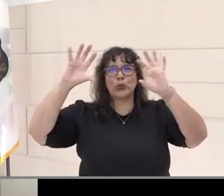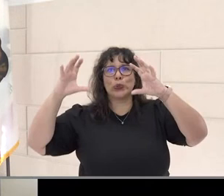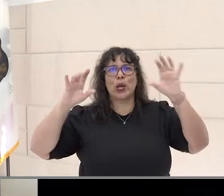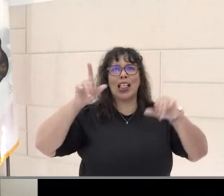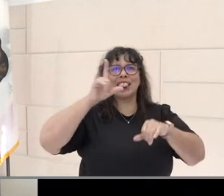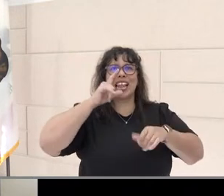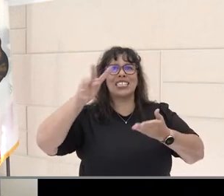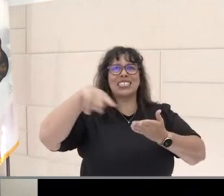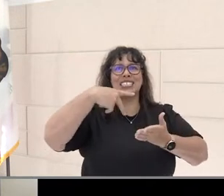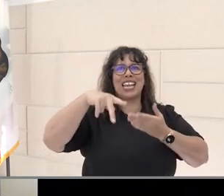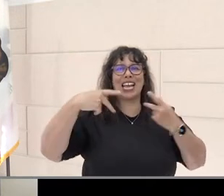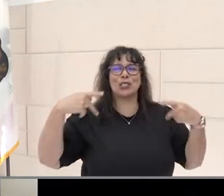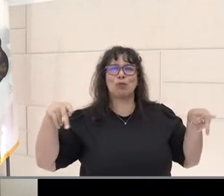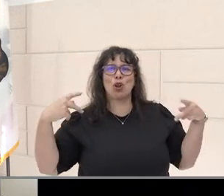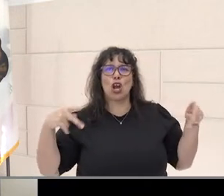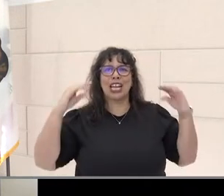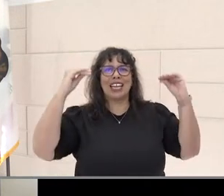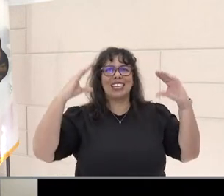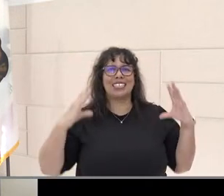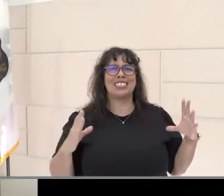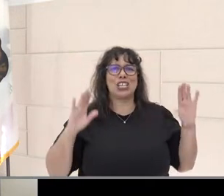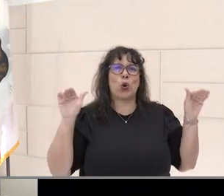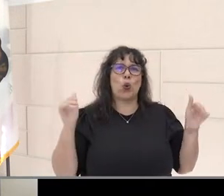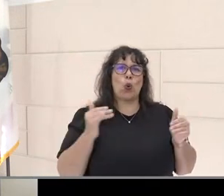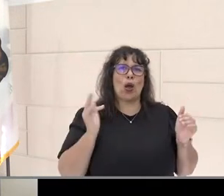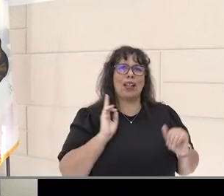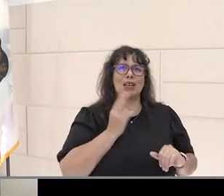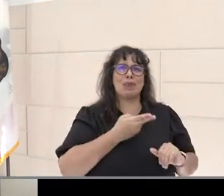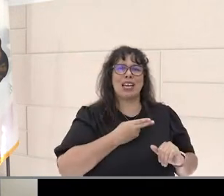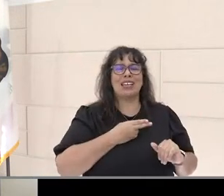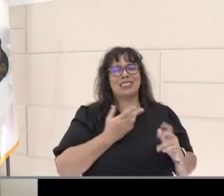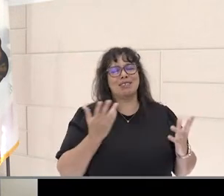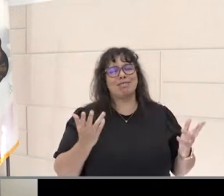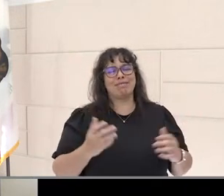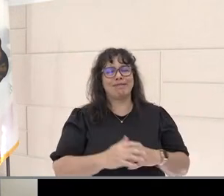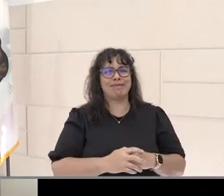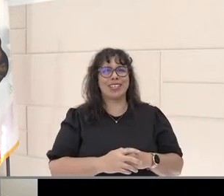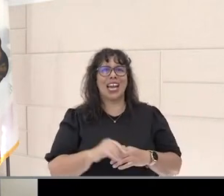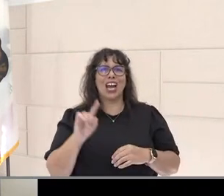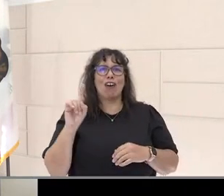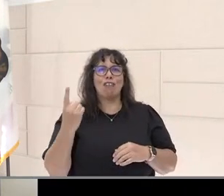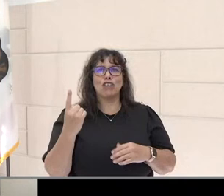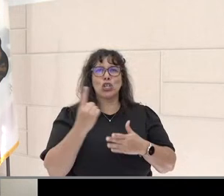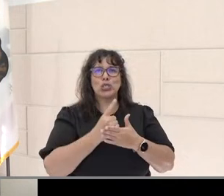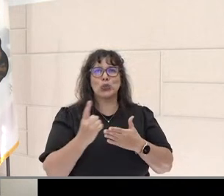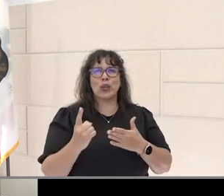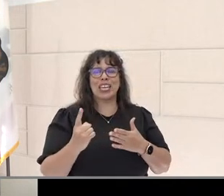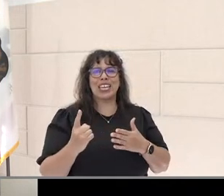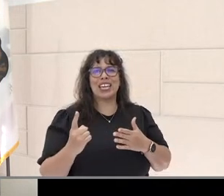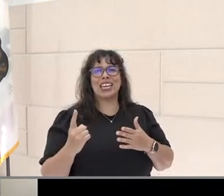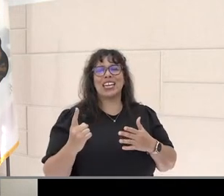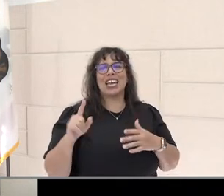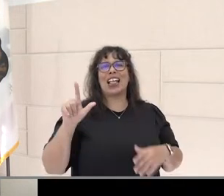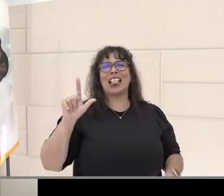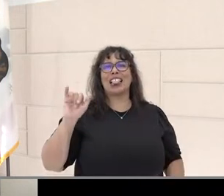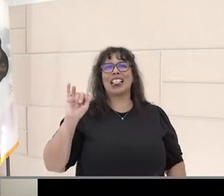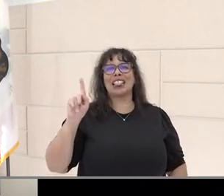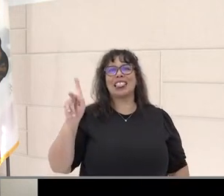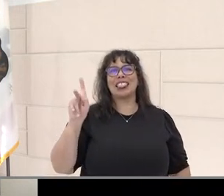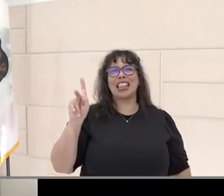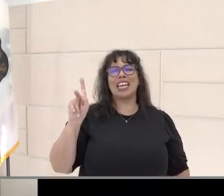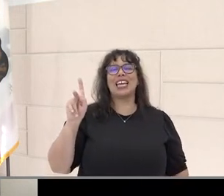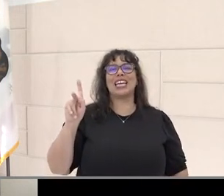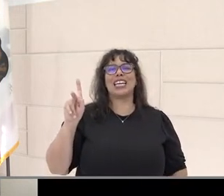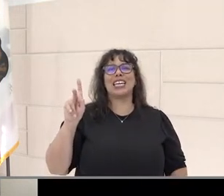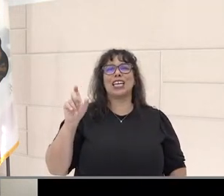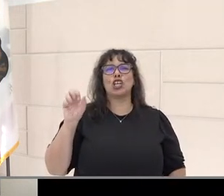ធីអបអរយ៉ាងសប្បាយសម្រាប់ទទួលសិស្សសំបីតែគ្រូបង្រៀននឹងក៏ធ្វើការរាក់ទាក់ទទួលយើងត្រឡប់ចូ